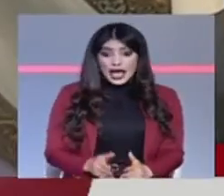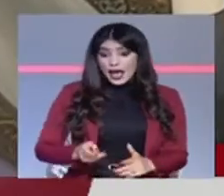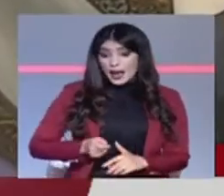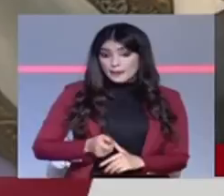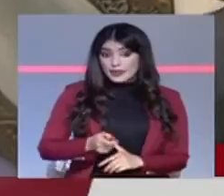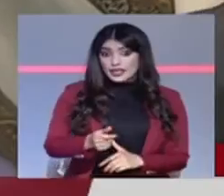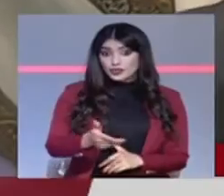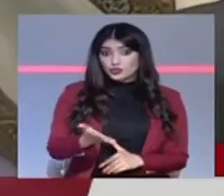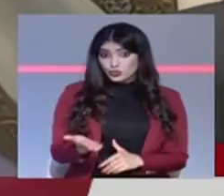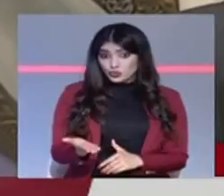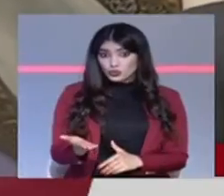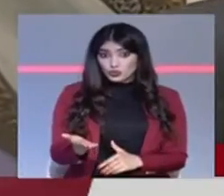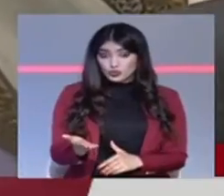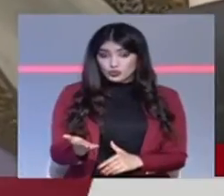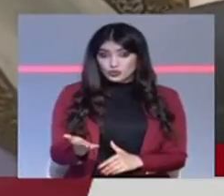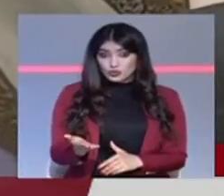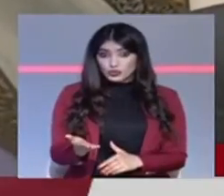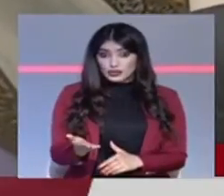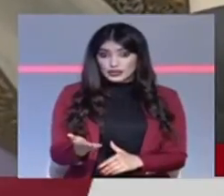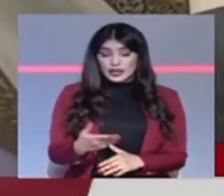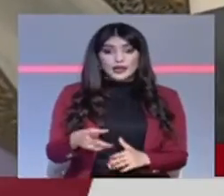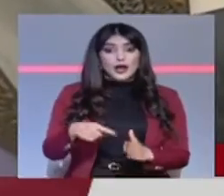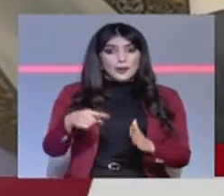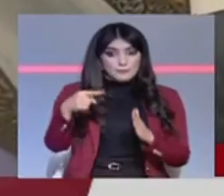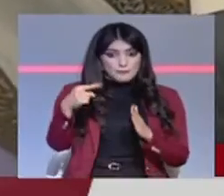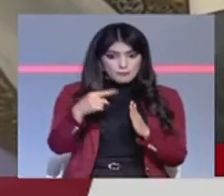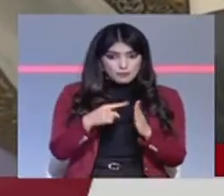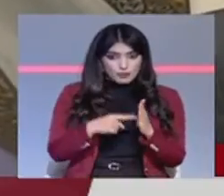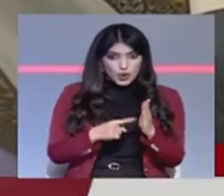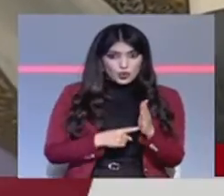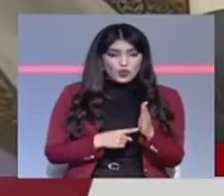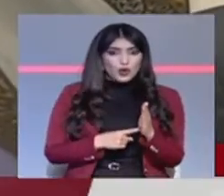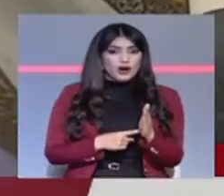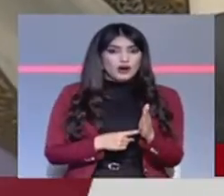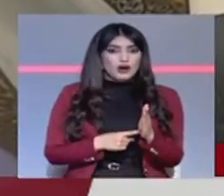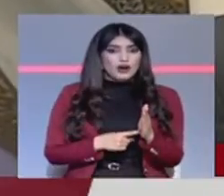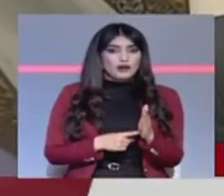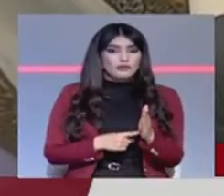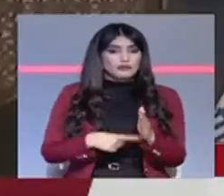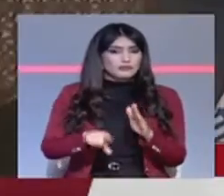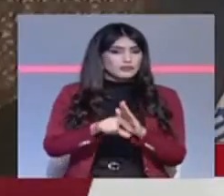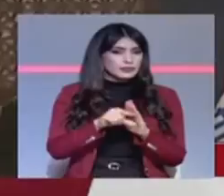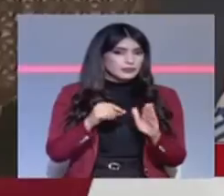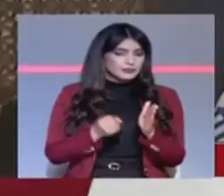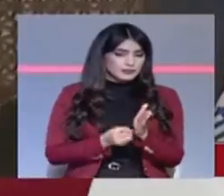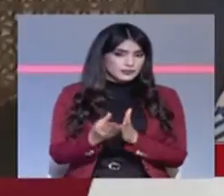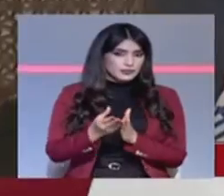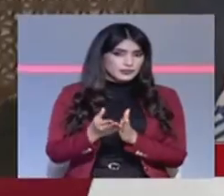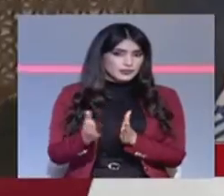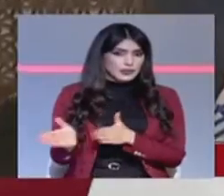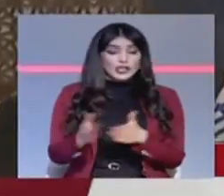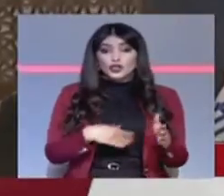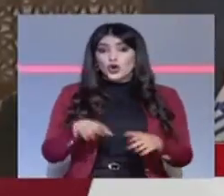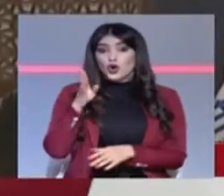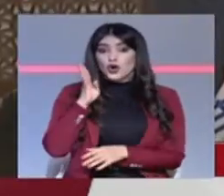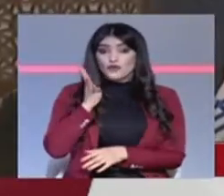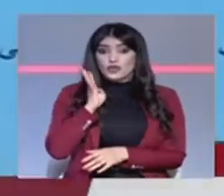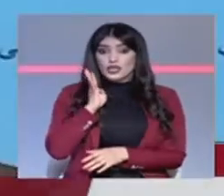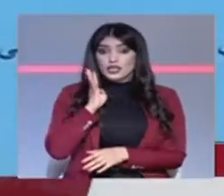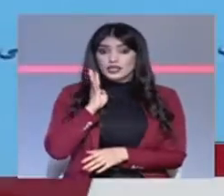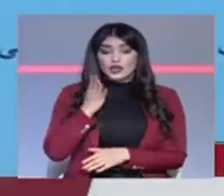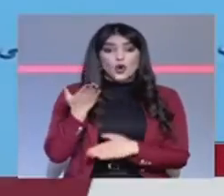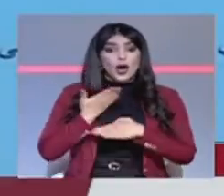العاجل اه طريقه اه مسيره في هذه الندوه